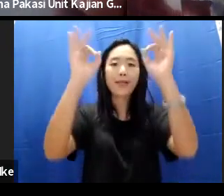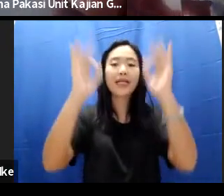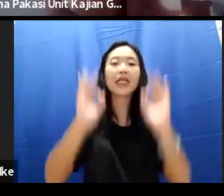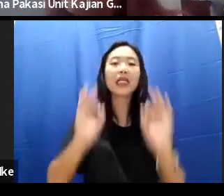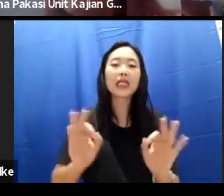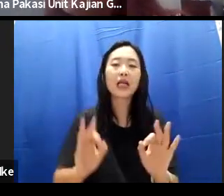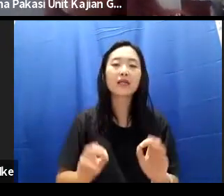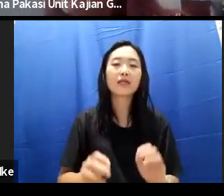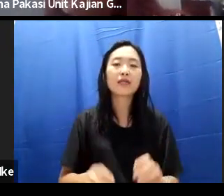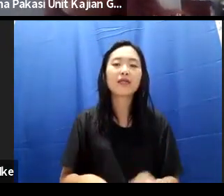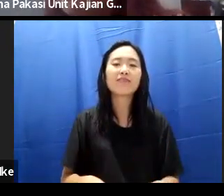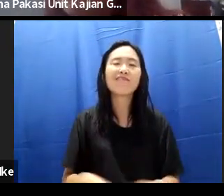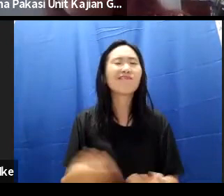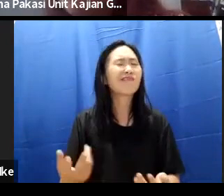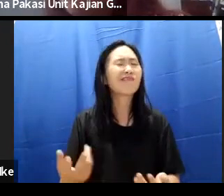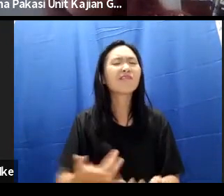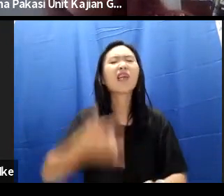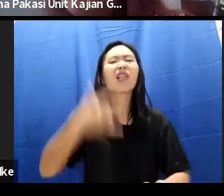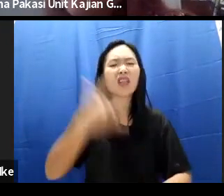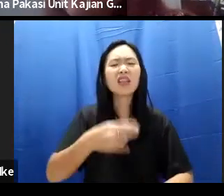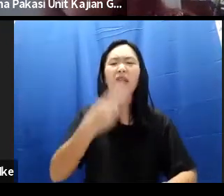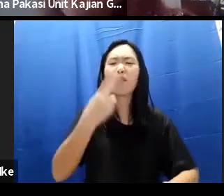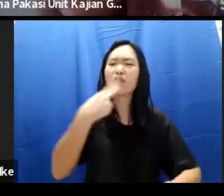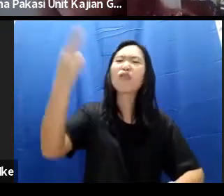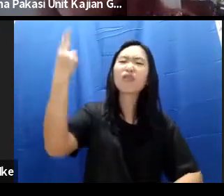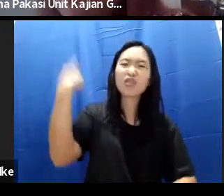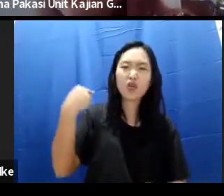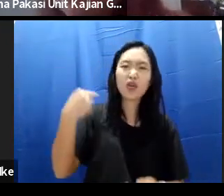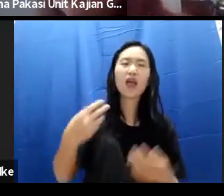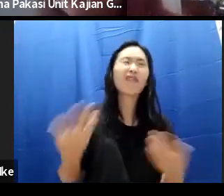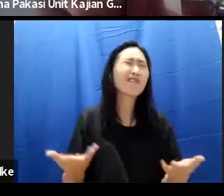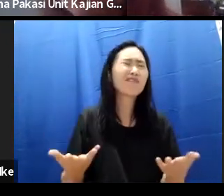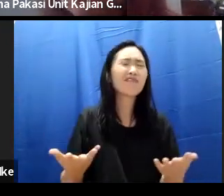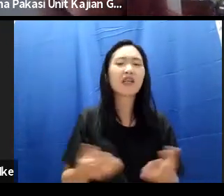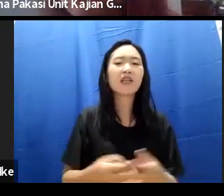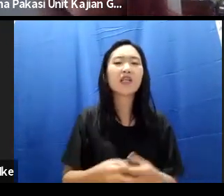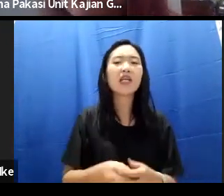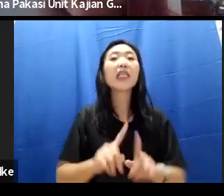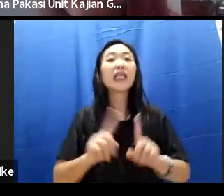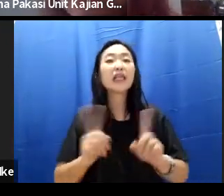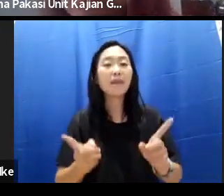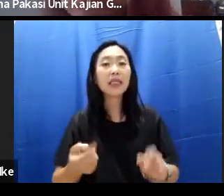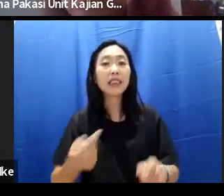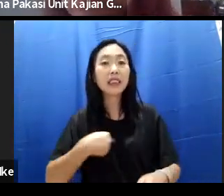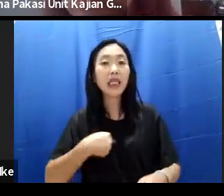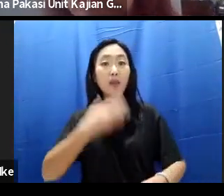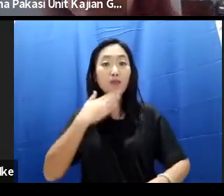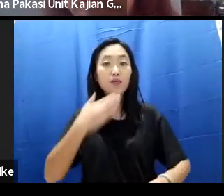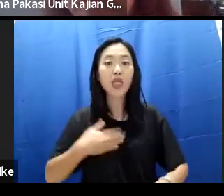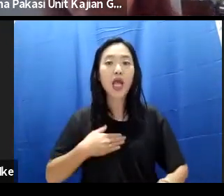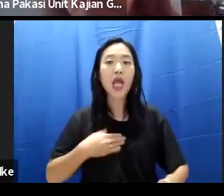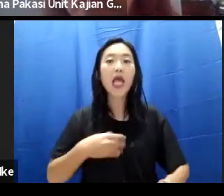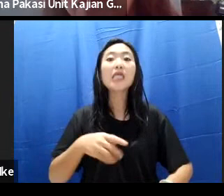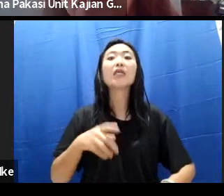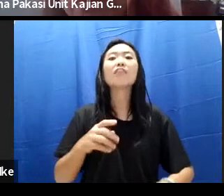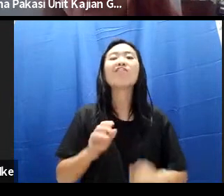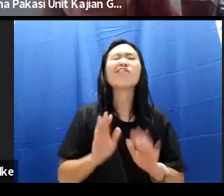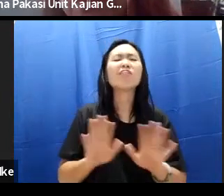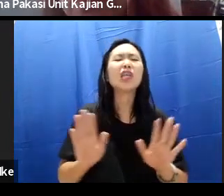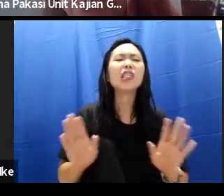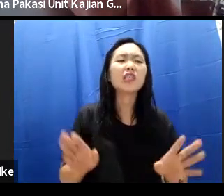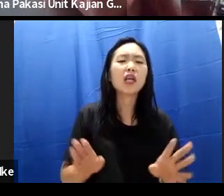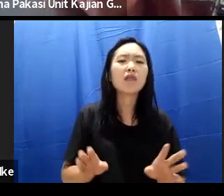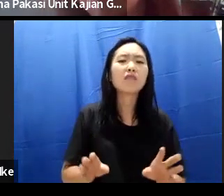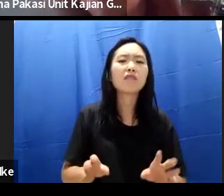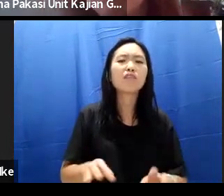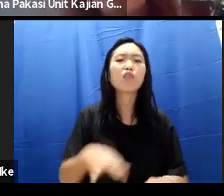saya berpikir bahwa saya punya sesuatu yang bisa membuat saya terlibat dalam